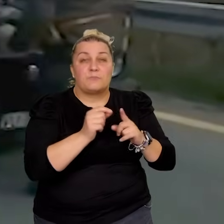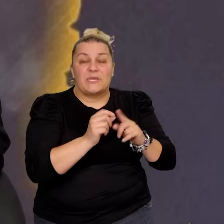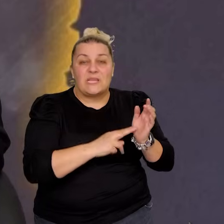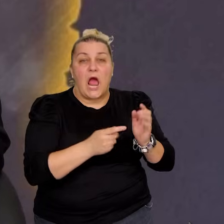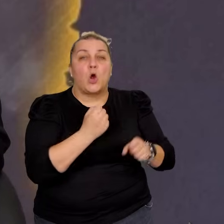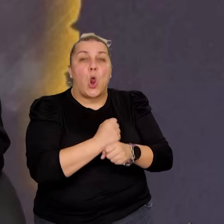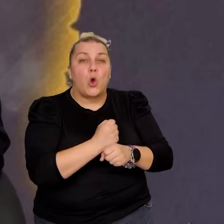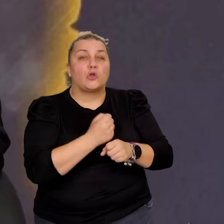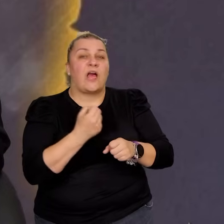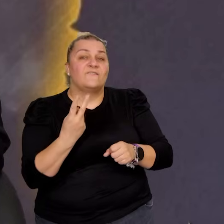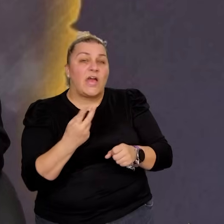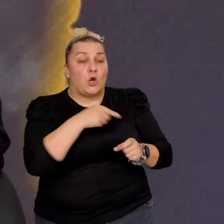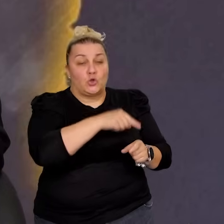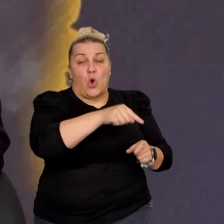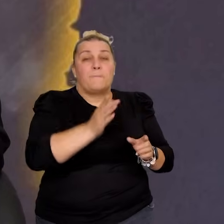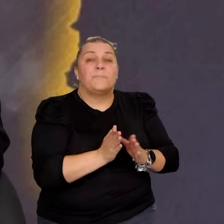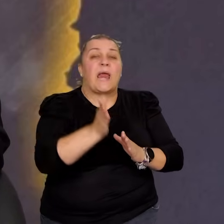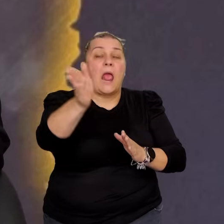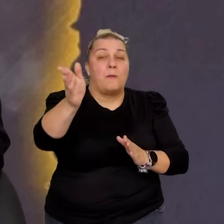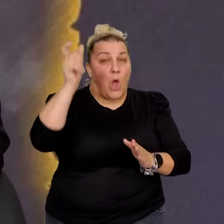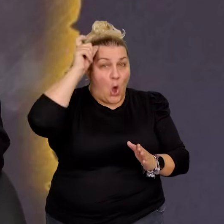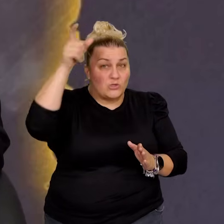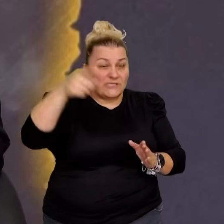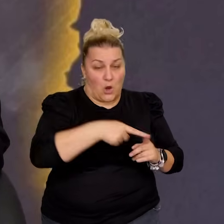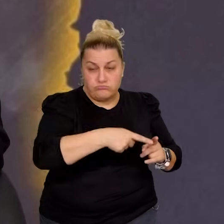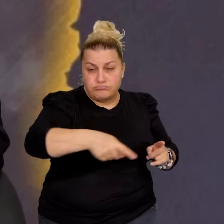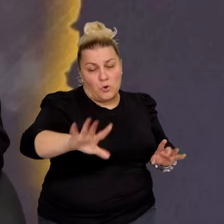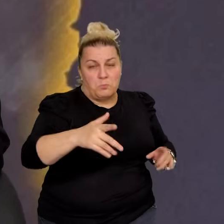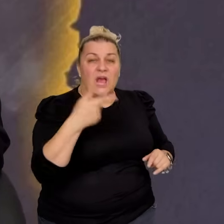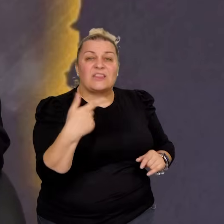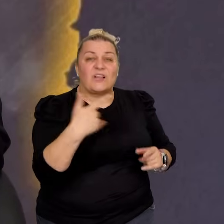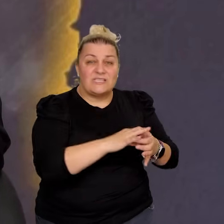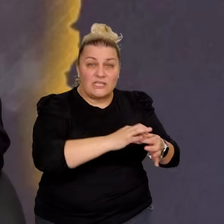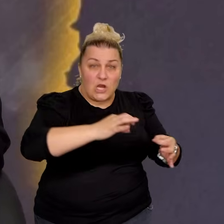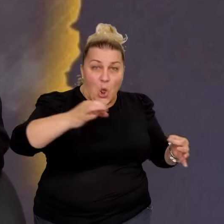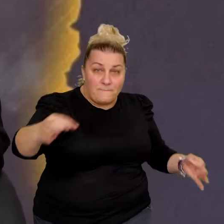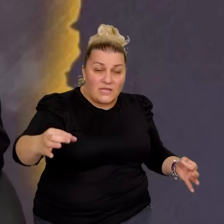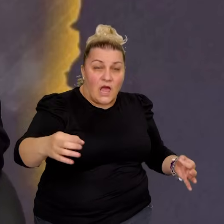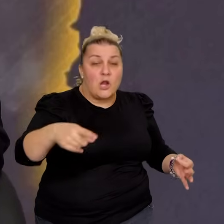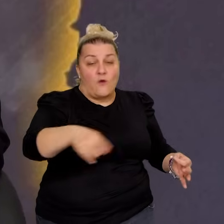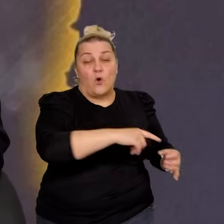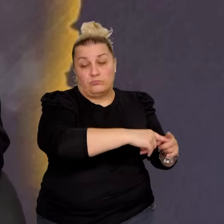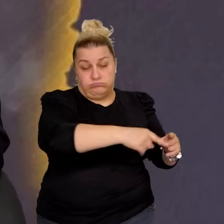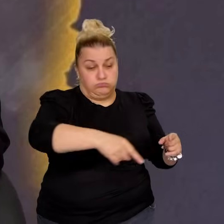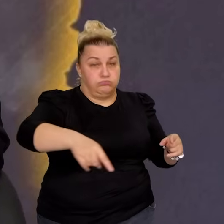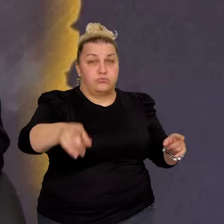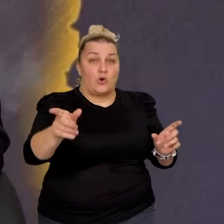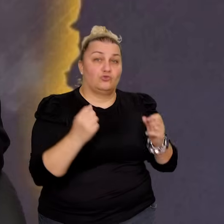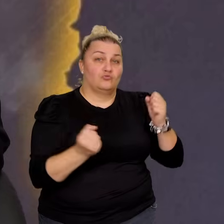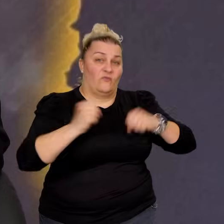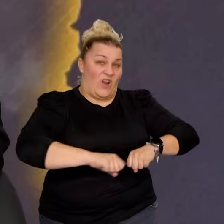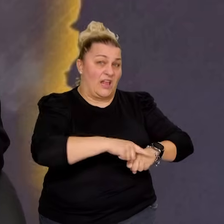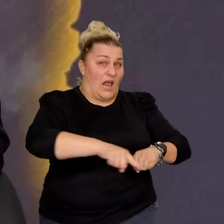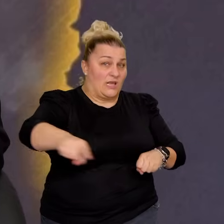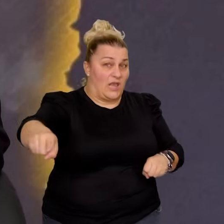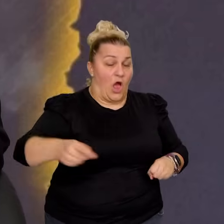Trpinju, Bobotu, Veru, to je prema Osijeku, znači dobrih 20 kilometara područje gdje su oni vladali, Bavom Borovo